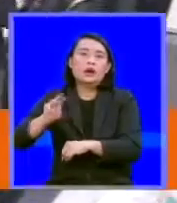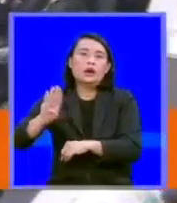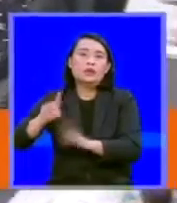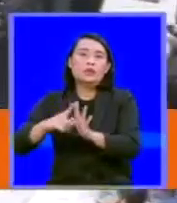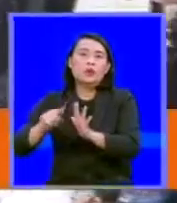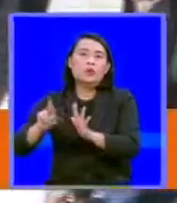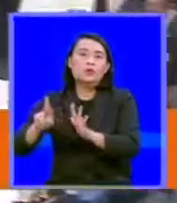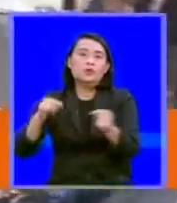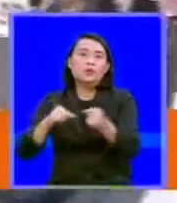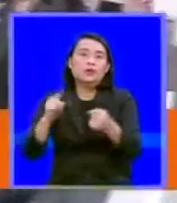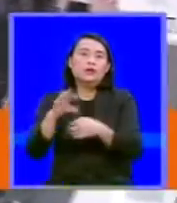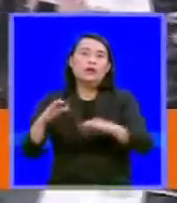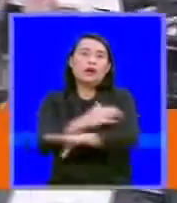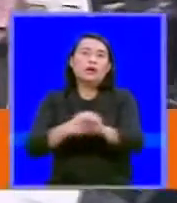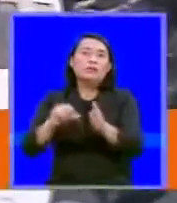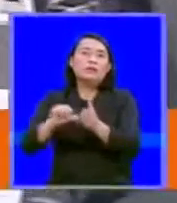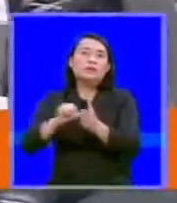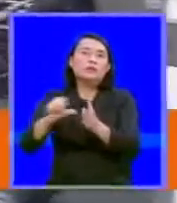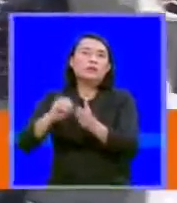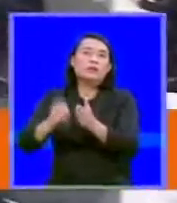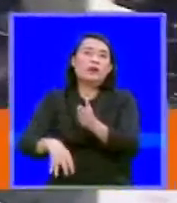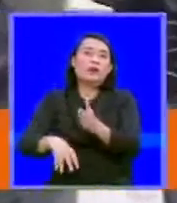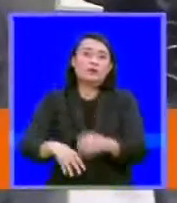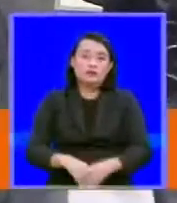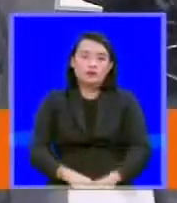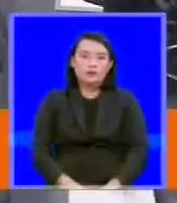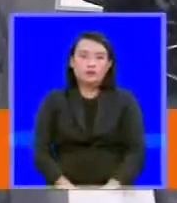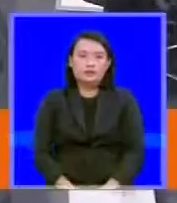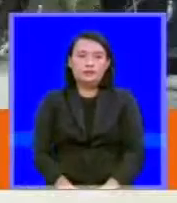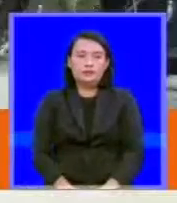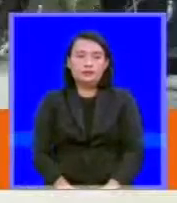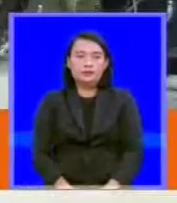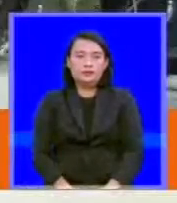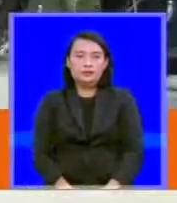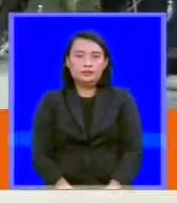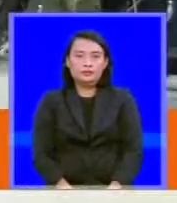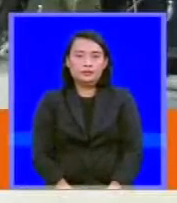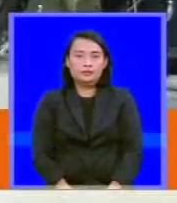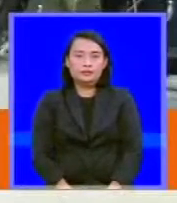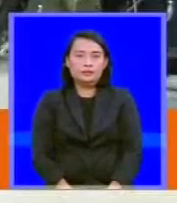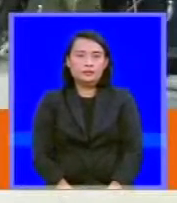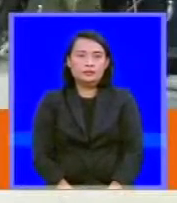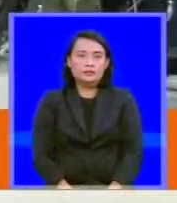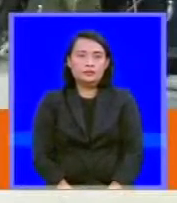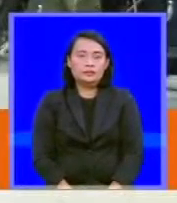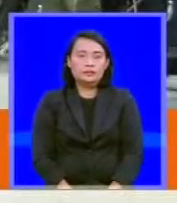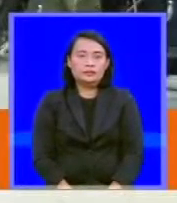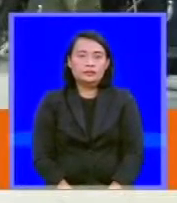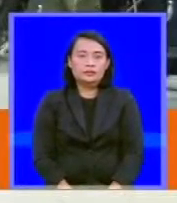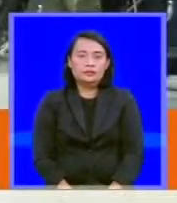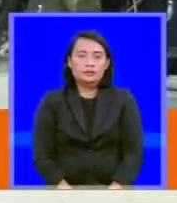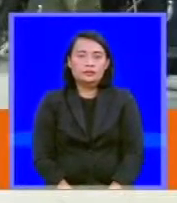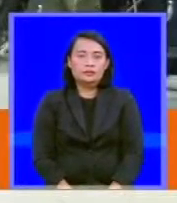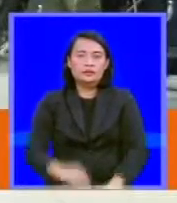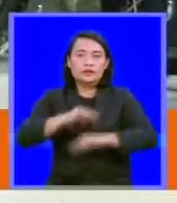ดสิทธิ์ทางการเมืองไปค่ะ ค่ะเบื้องต้นนะคะกรอบการอภิปรายไม่ไว้วาง